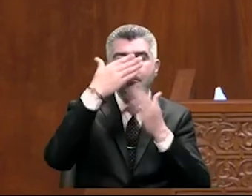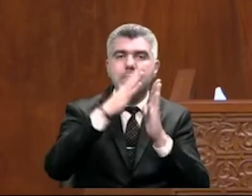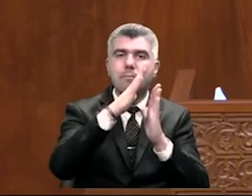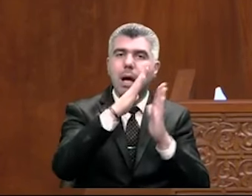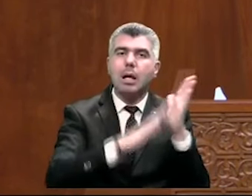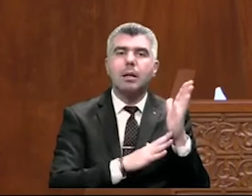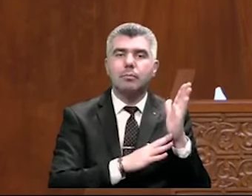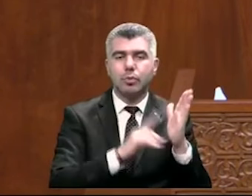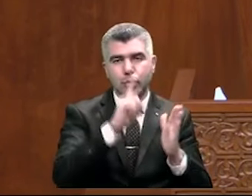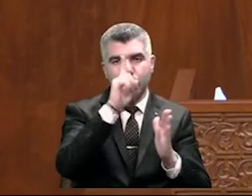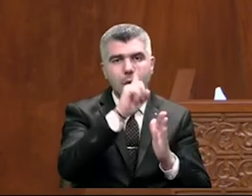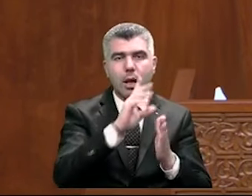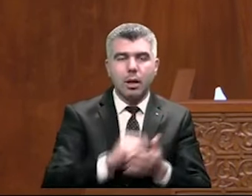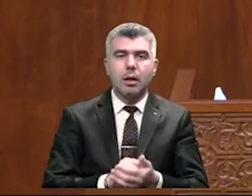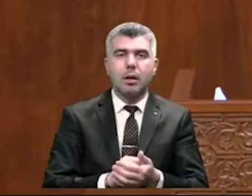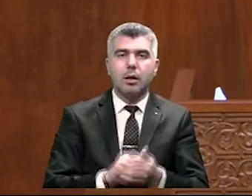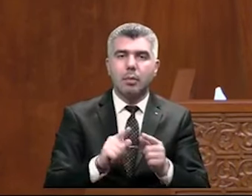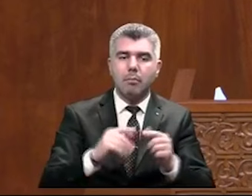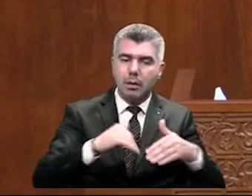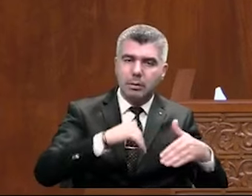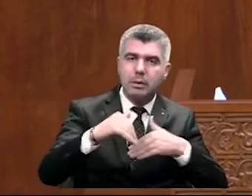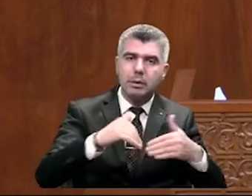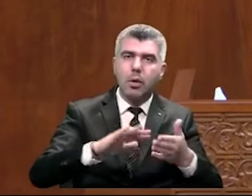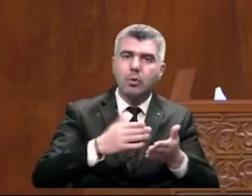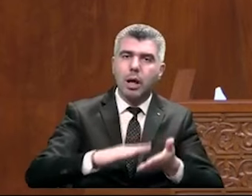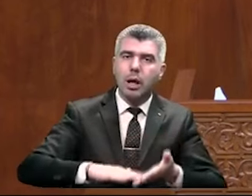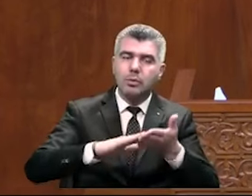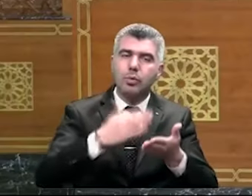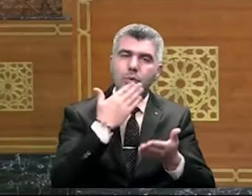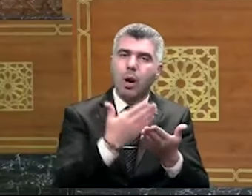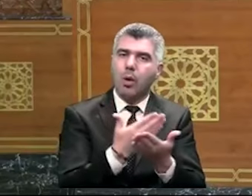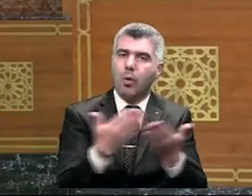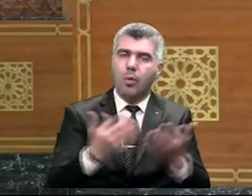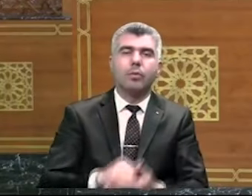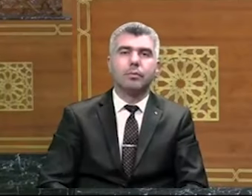نعم على ان تكون تجهيزات تحتيه في المستوى العالي وشكرا